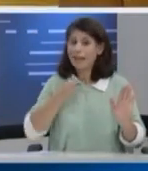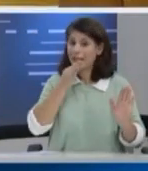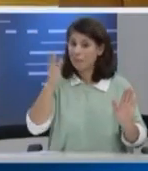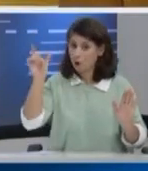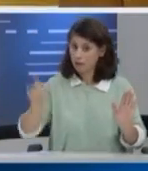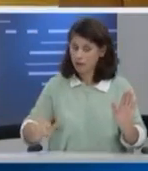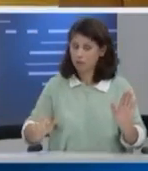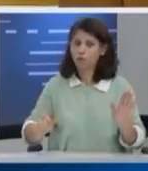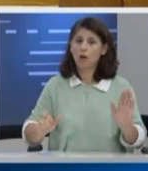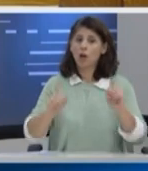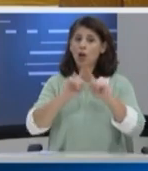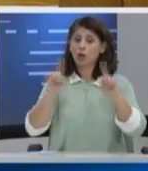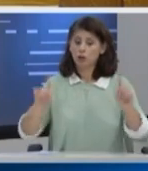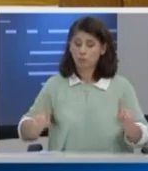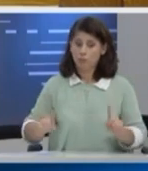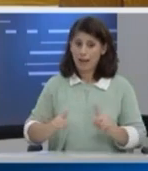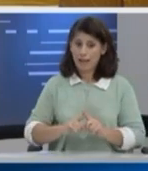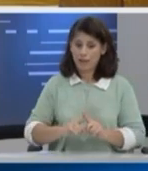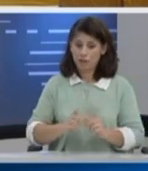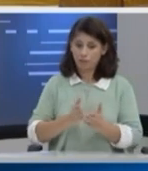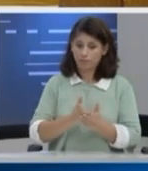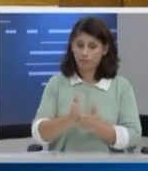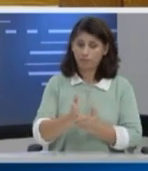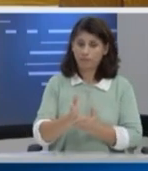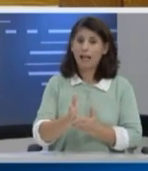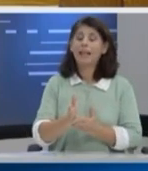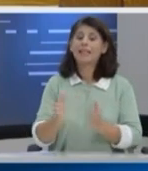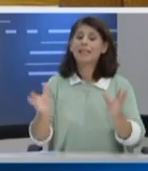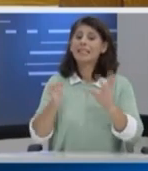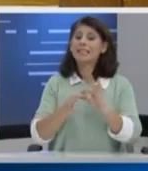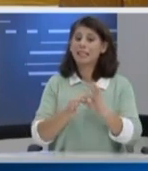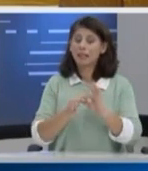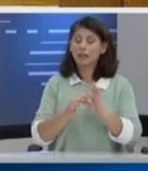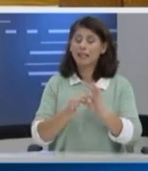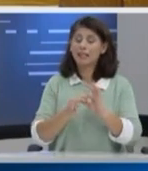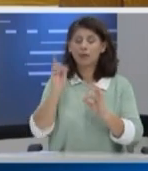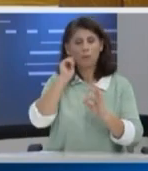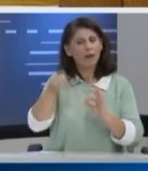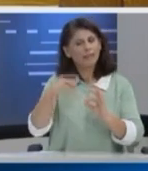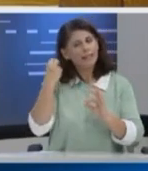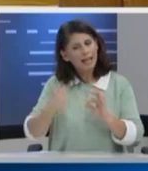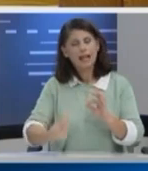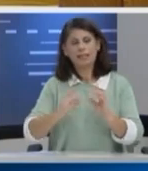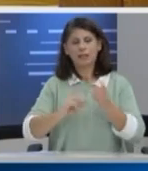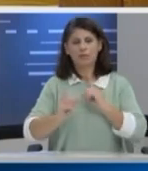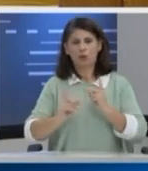είχε πει ότι στο πλαίσιο της γραμμής της σύνθετης ονομασίας αυτή είναι η καλύτερη δυνατή συμφωνία.